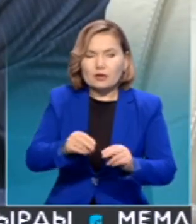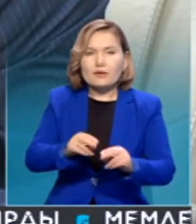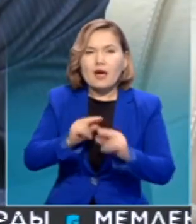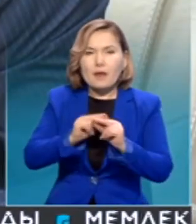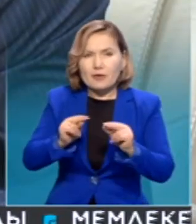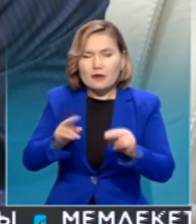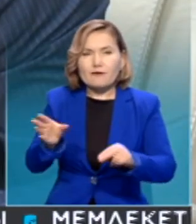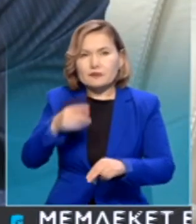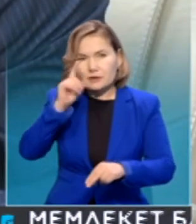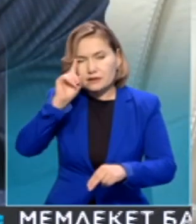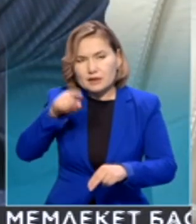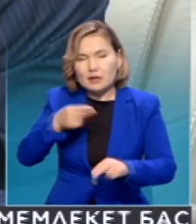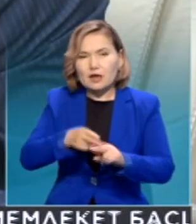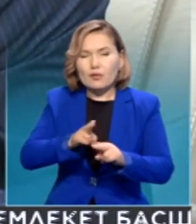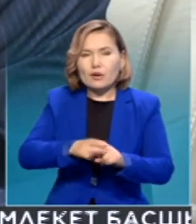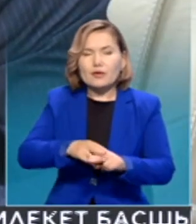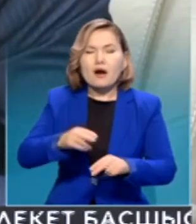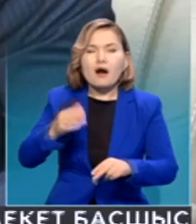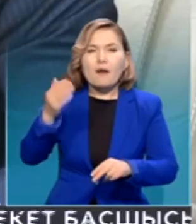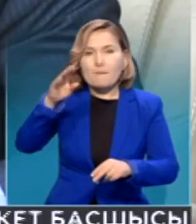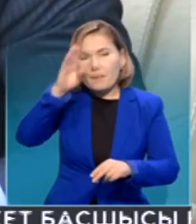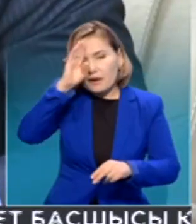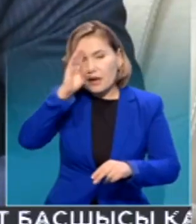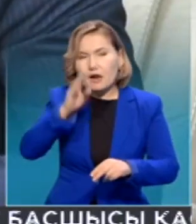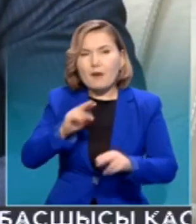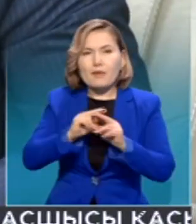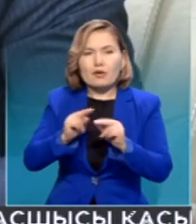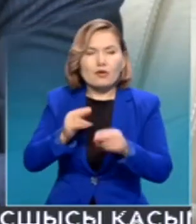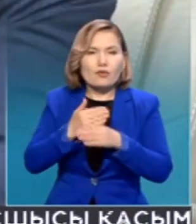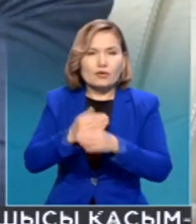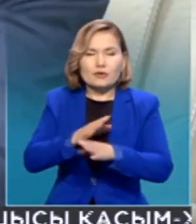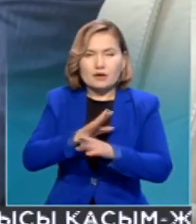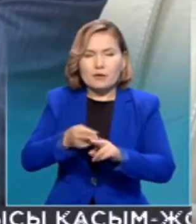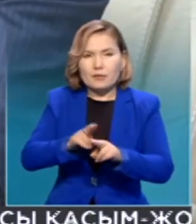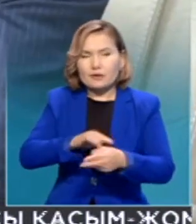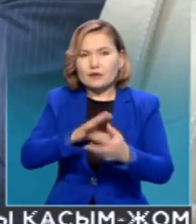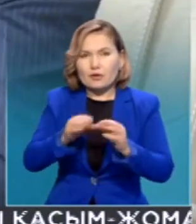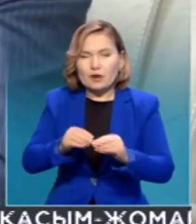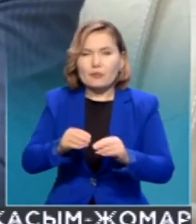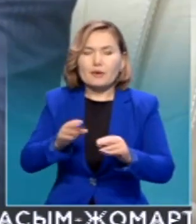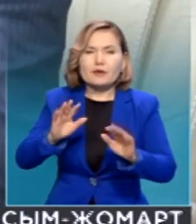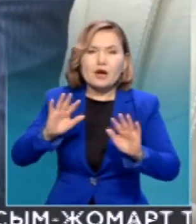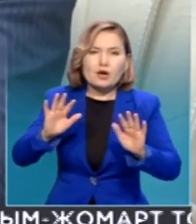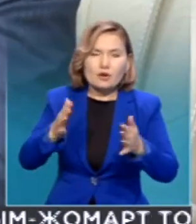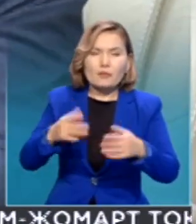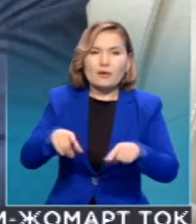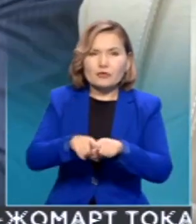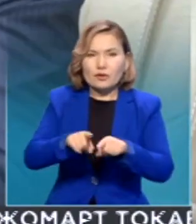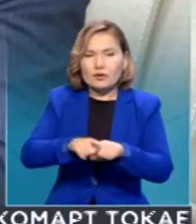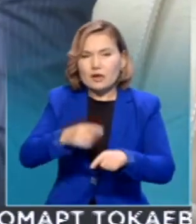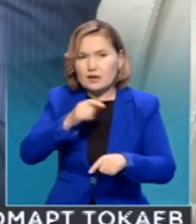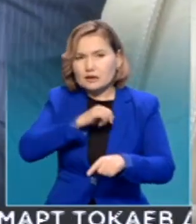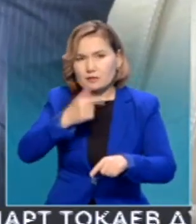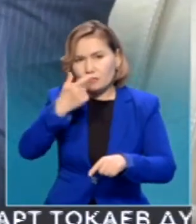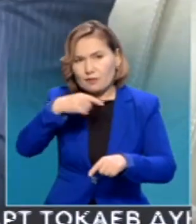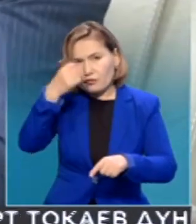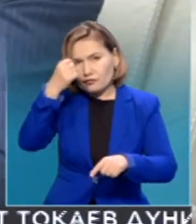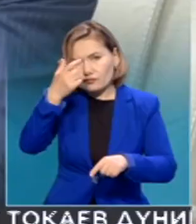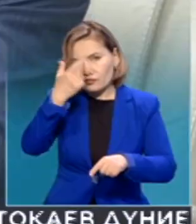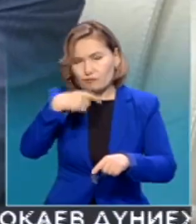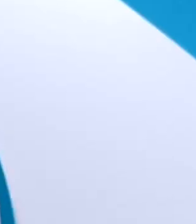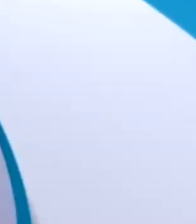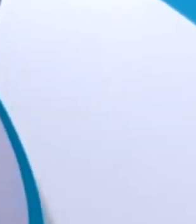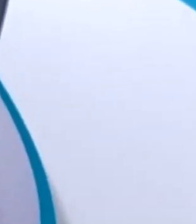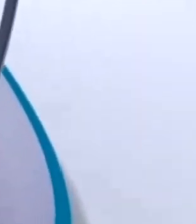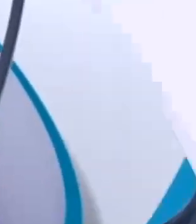алайда ешқандай шара қолданбаған. Тіпті жасөспірімнің өз-өзін өлтіруге оқталған туралы денсаулық сақтау органдарына хабарламаған.